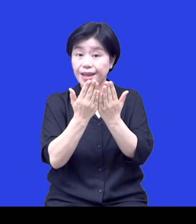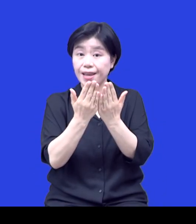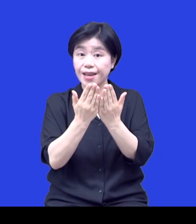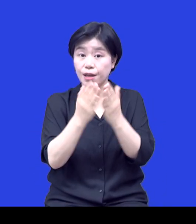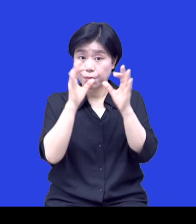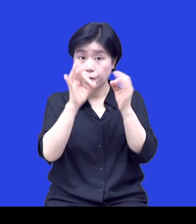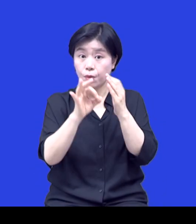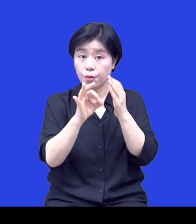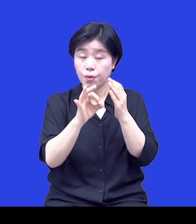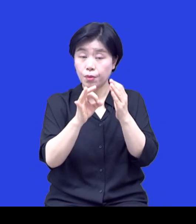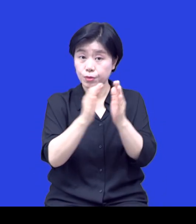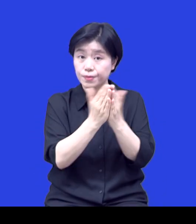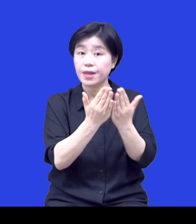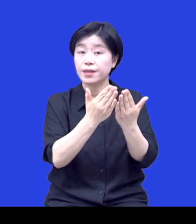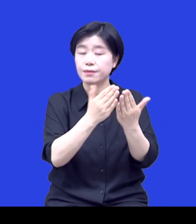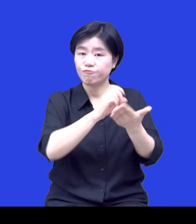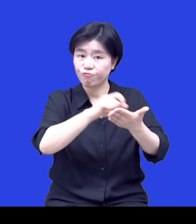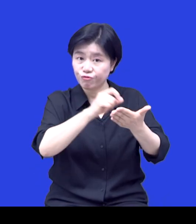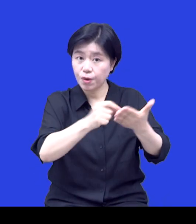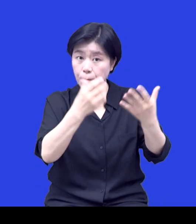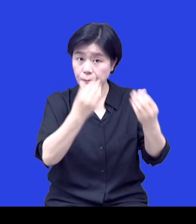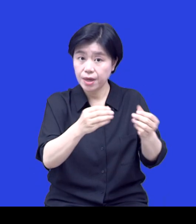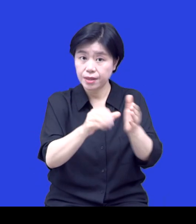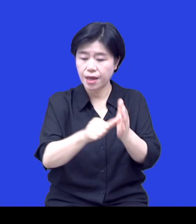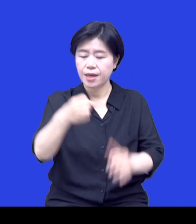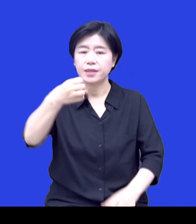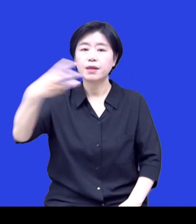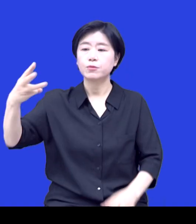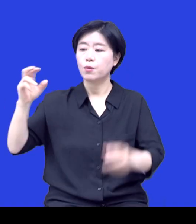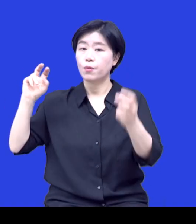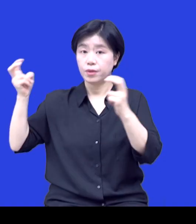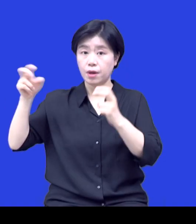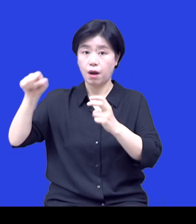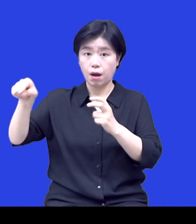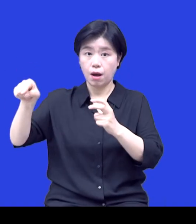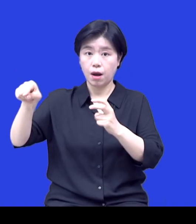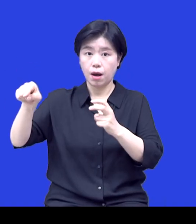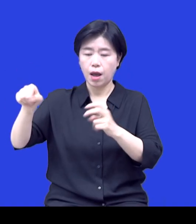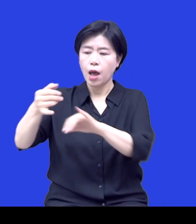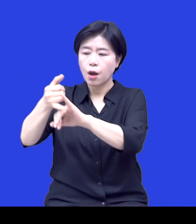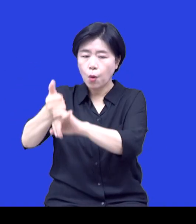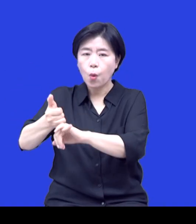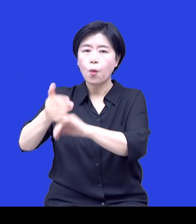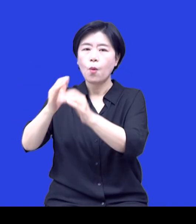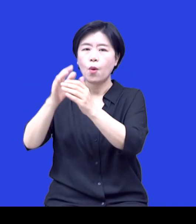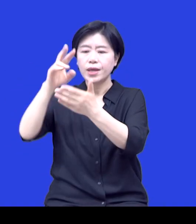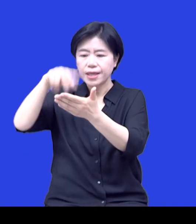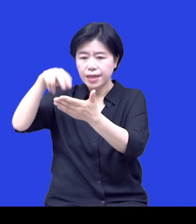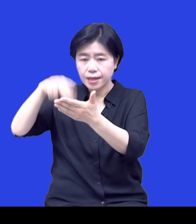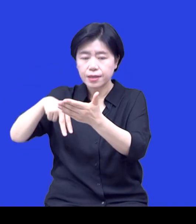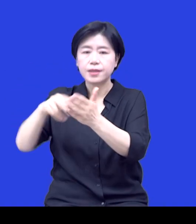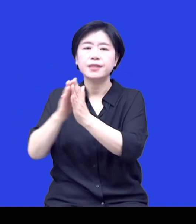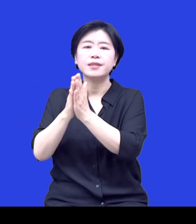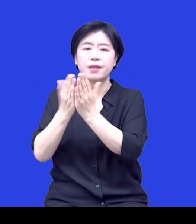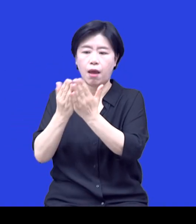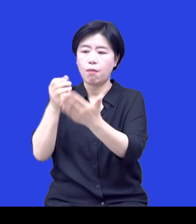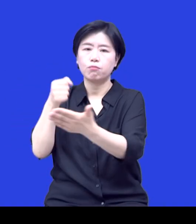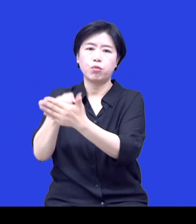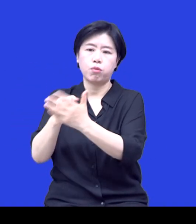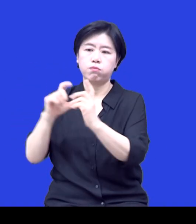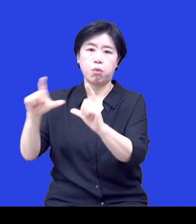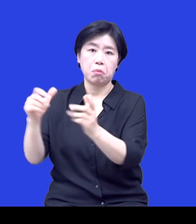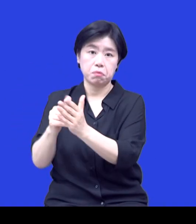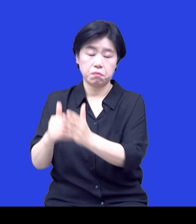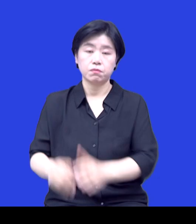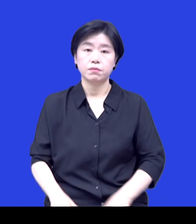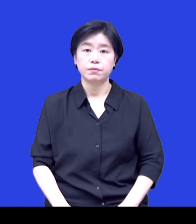삼성그룹에서 올해의 경영도서로 세팅을 해줬어요. 예. 그러면서 얼마 있다 교보문고 쪽에서 연락이 오더니 이제는